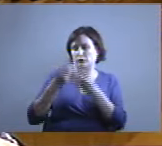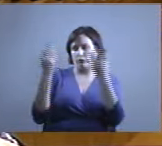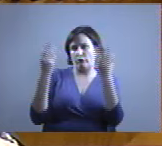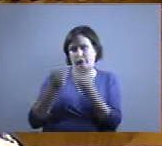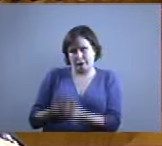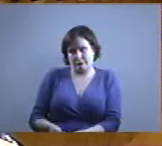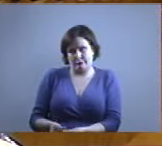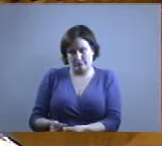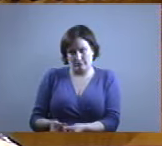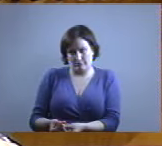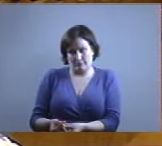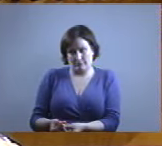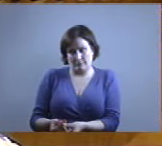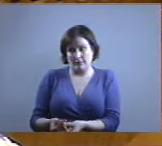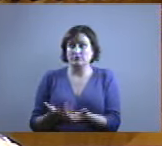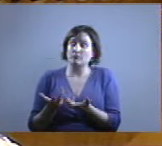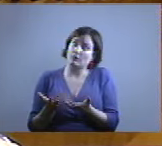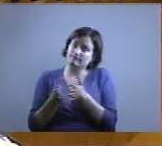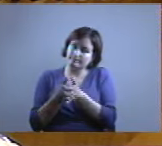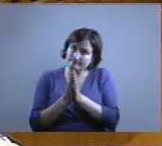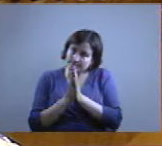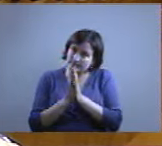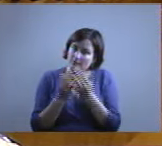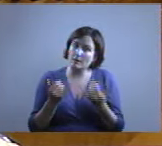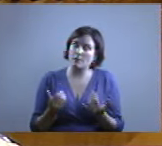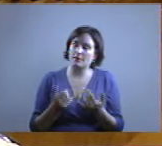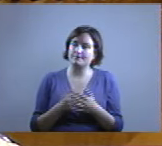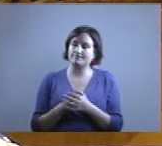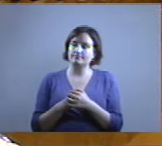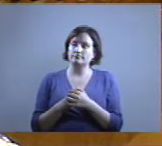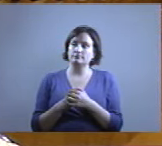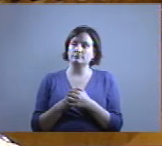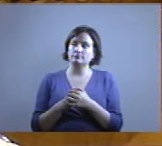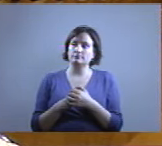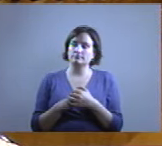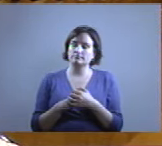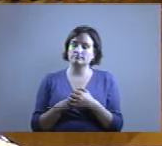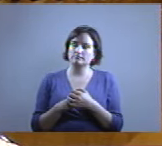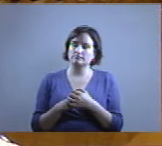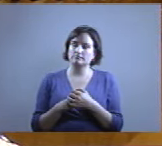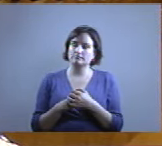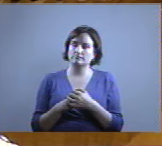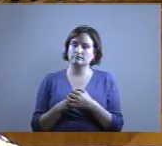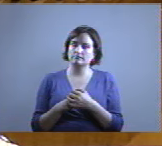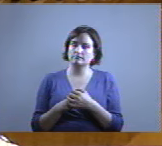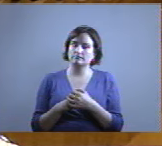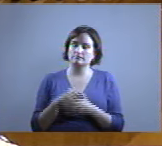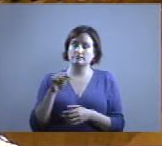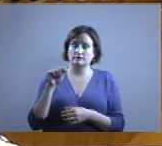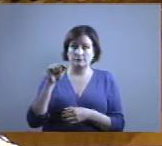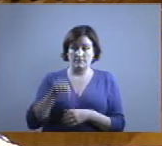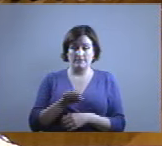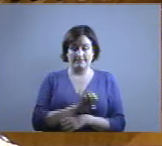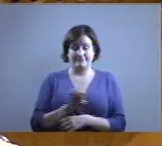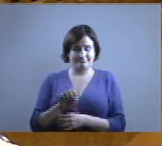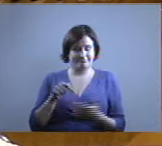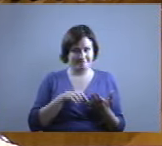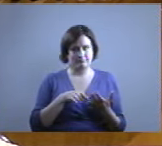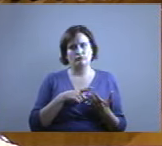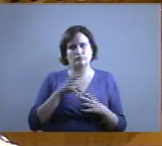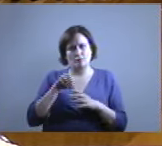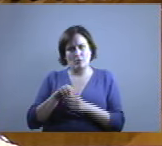gelyke indiensneming toenemend die onderwerp van formele studies sal wees. Die Demokratiese Alliansie is dankbaar vir elke